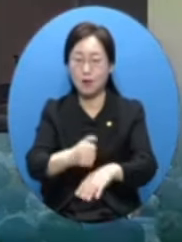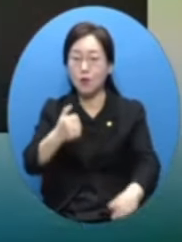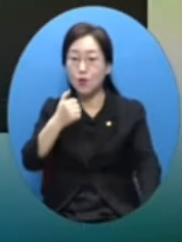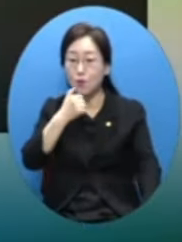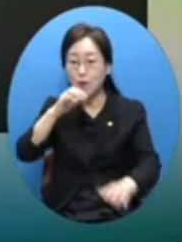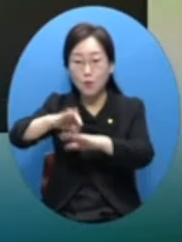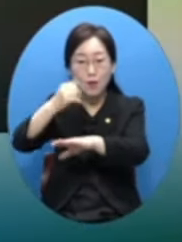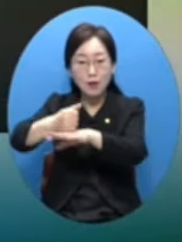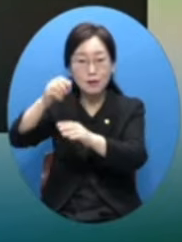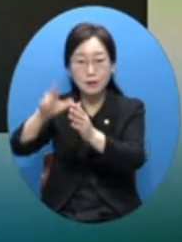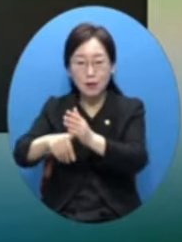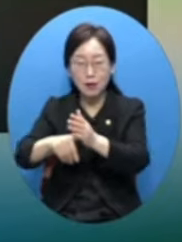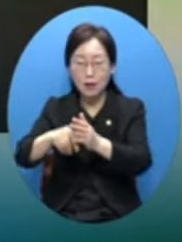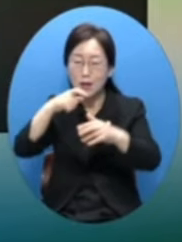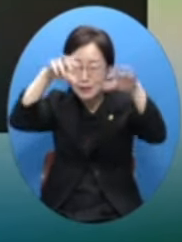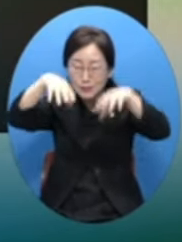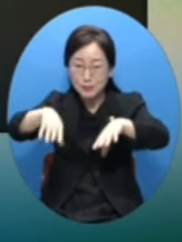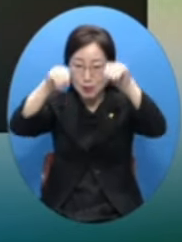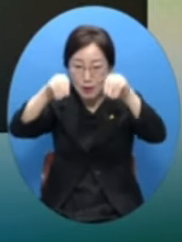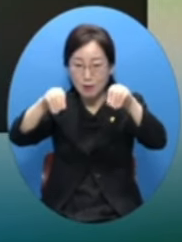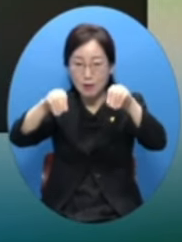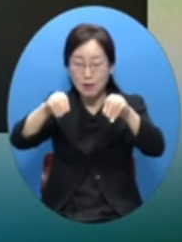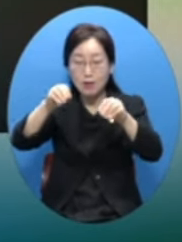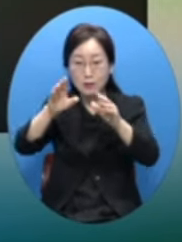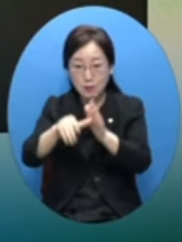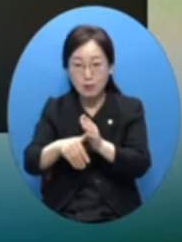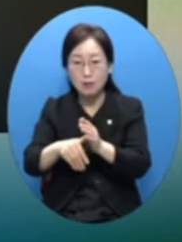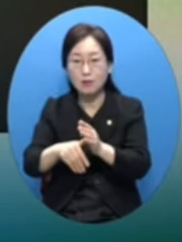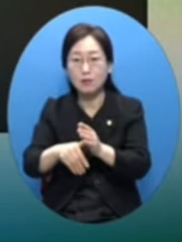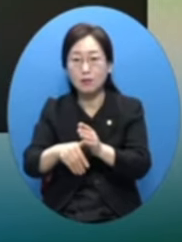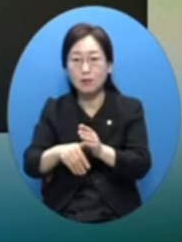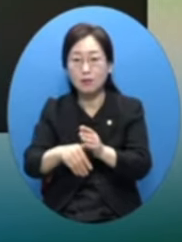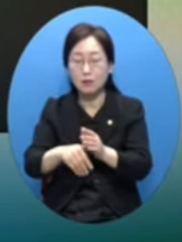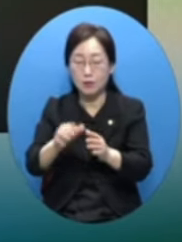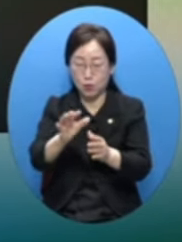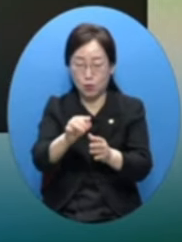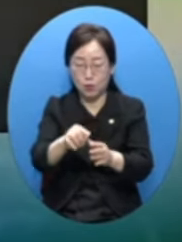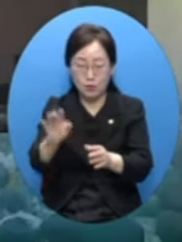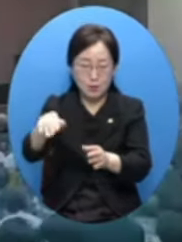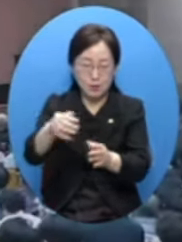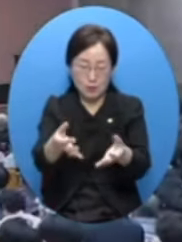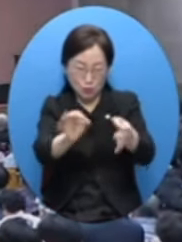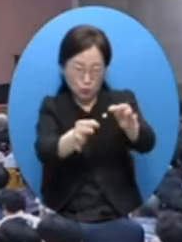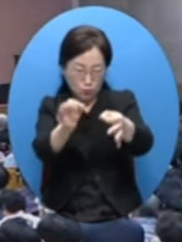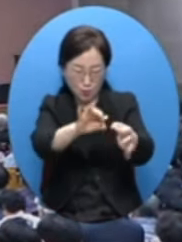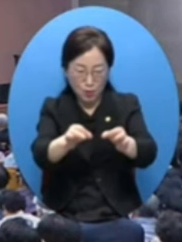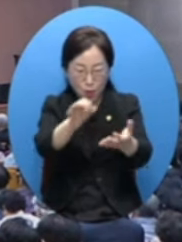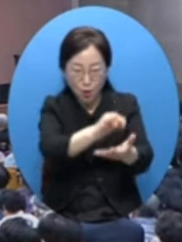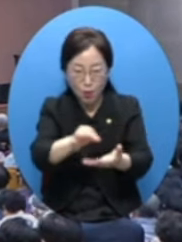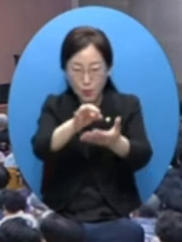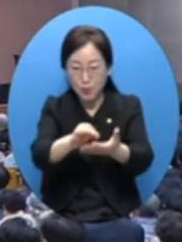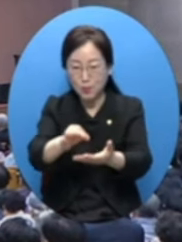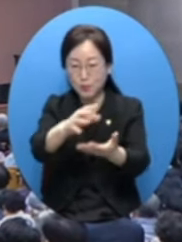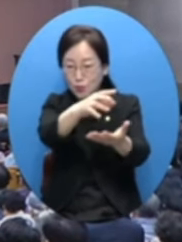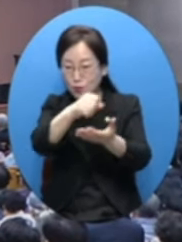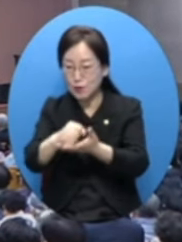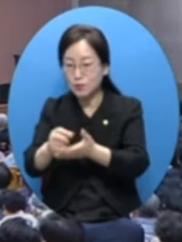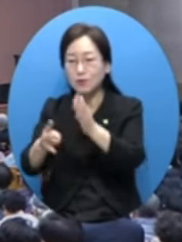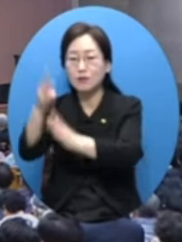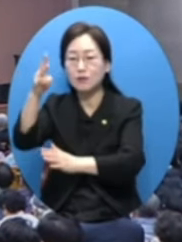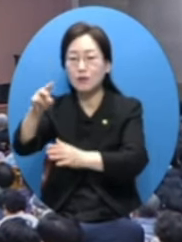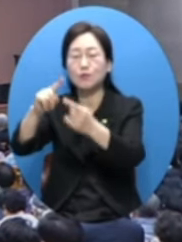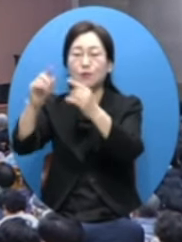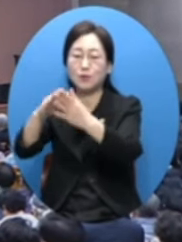때 흉년이 들었습니다. 흉년이 들었을 때 저들이 헌금을 모아가지고 구제헌금을 예루살렘 교회에 보내기도 한